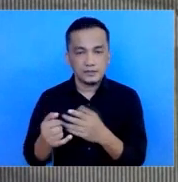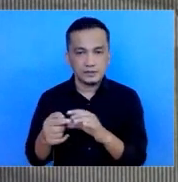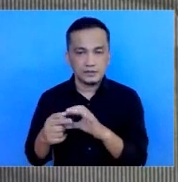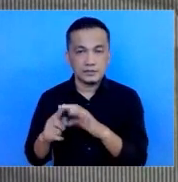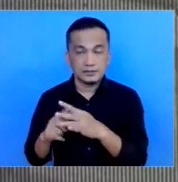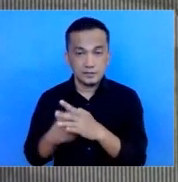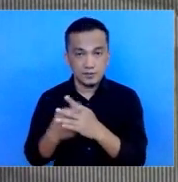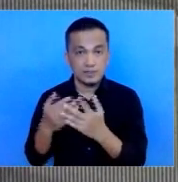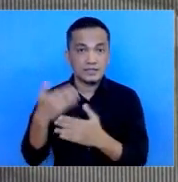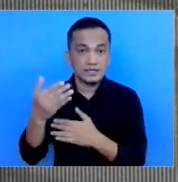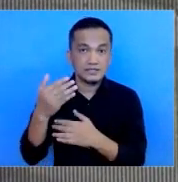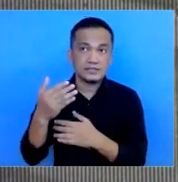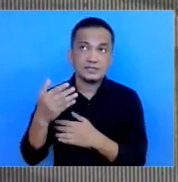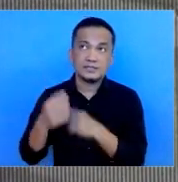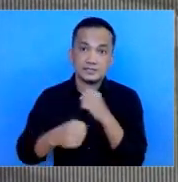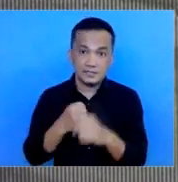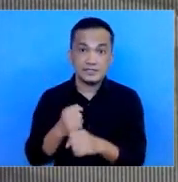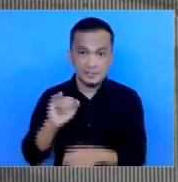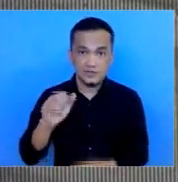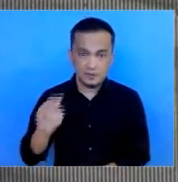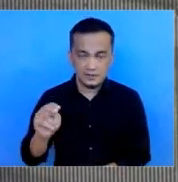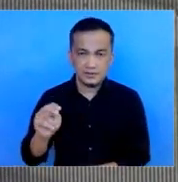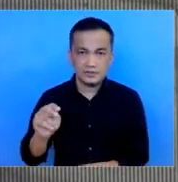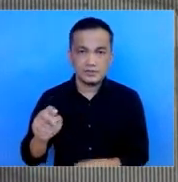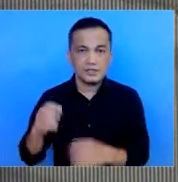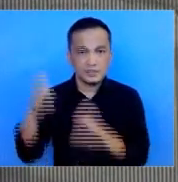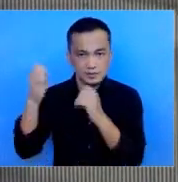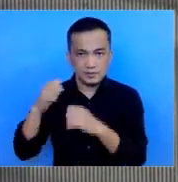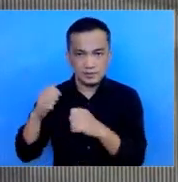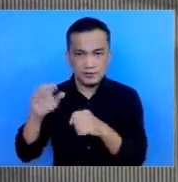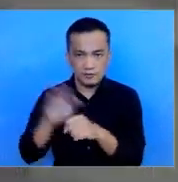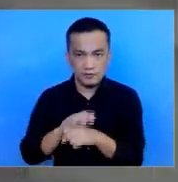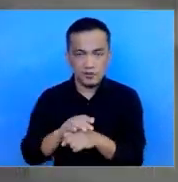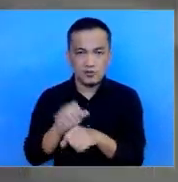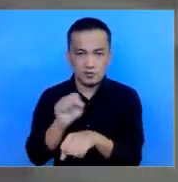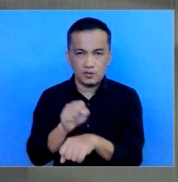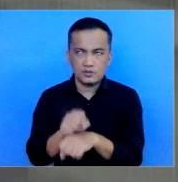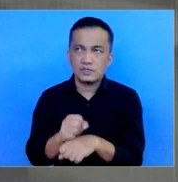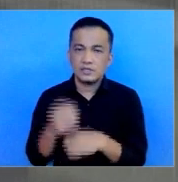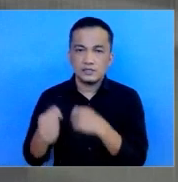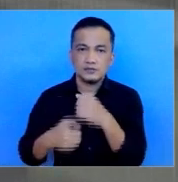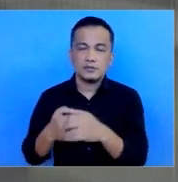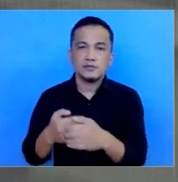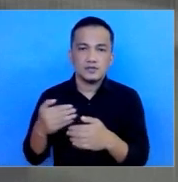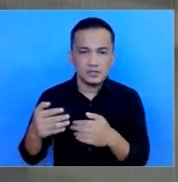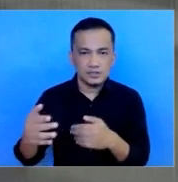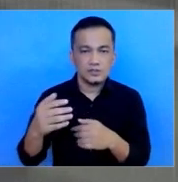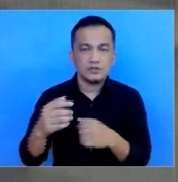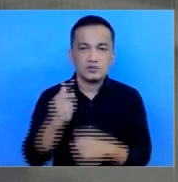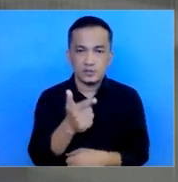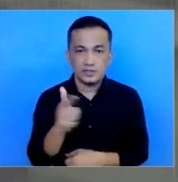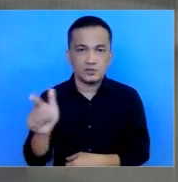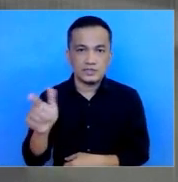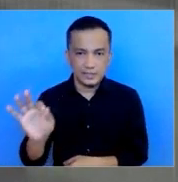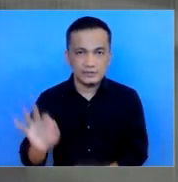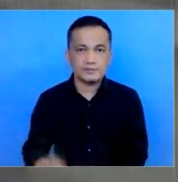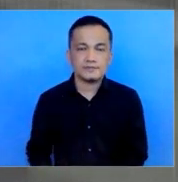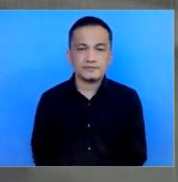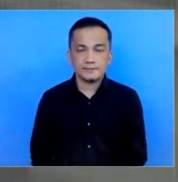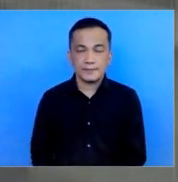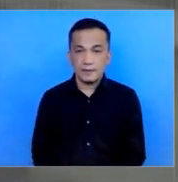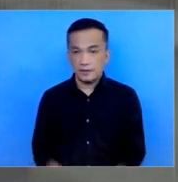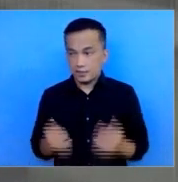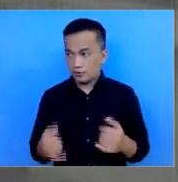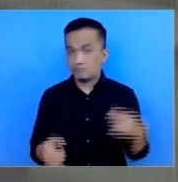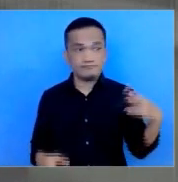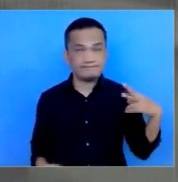na taon at inaasahang magiging in full operation sa taong 2029. Sa mga oras na ito, Gretchen, inantabayan na pa